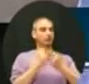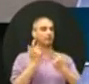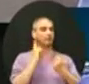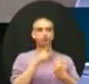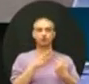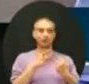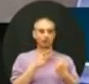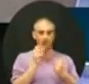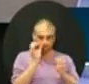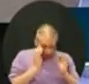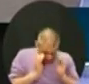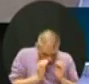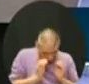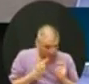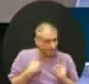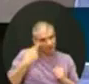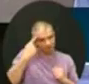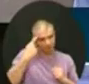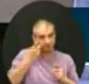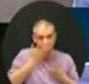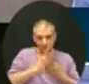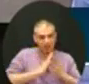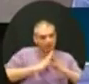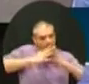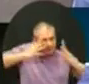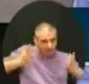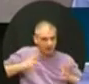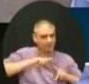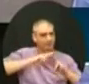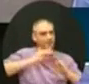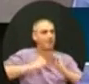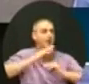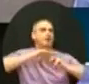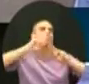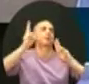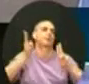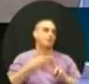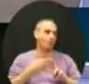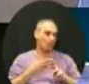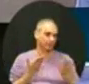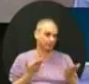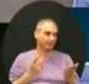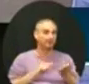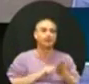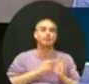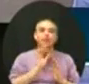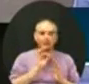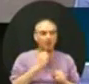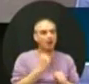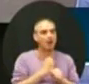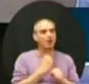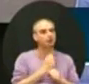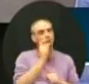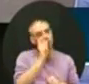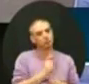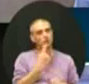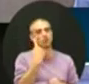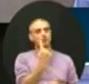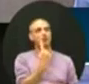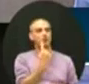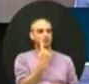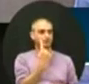שנקרא, במיקרו. אני חושב שזה חלק מתהליך גלובלי שקורה בעולם, שהמטרה שלו ליצור דמות